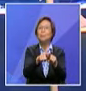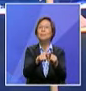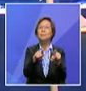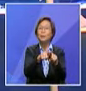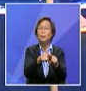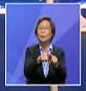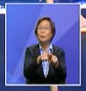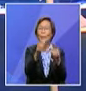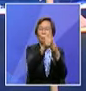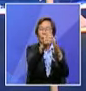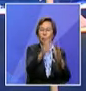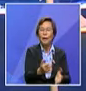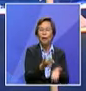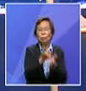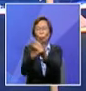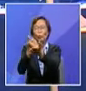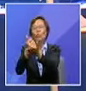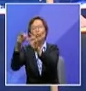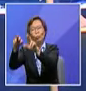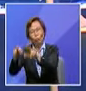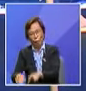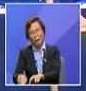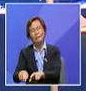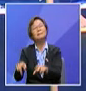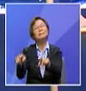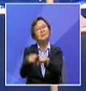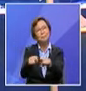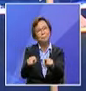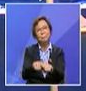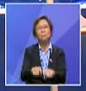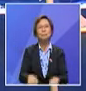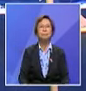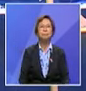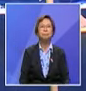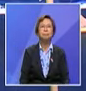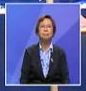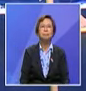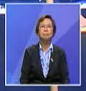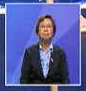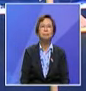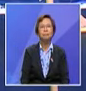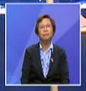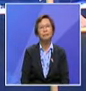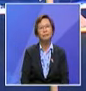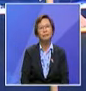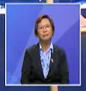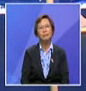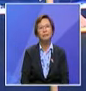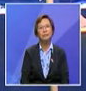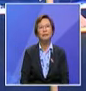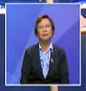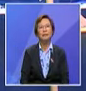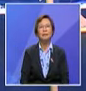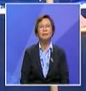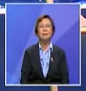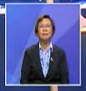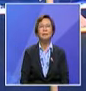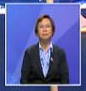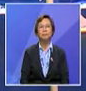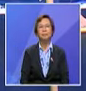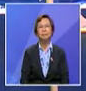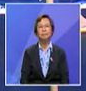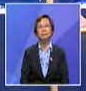padang, tempat bernaung kepanasan, tempat berlindung kehujanan, uratnya